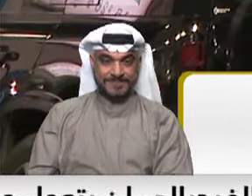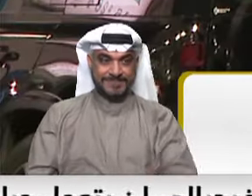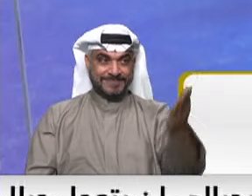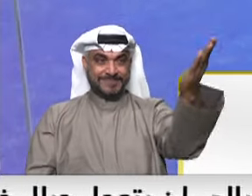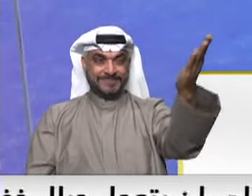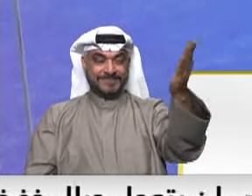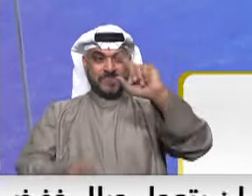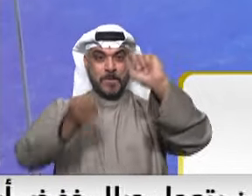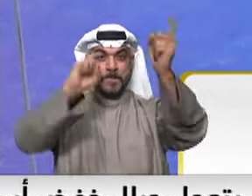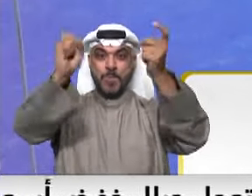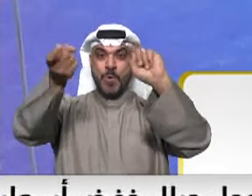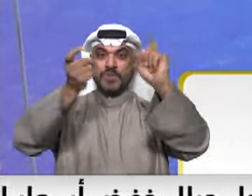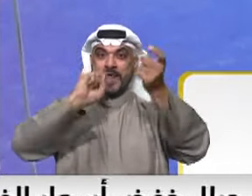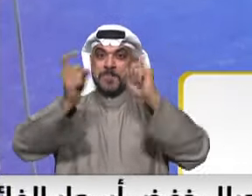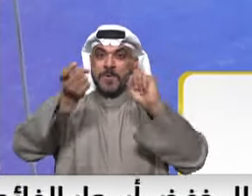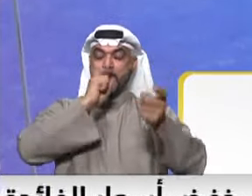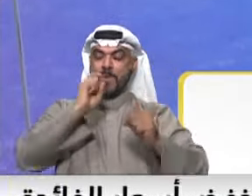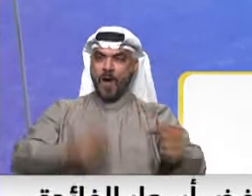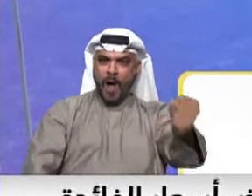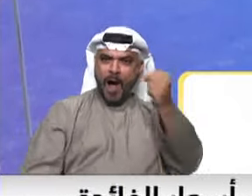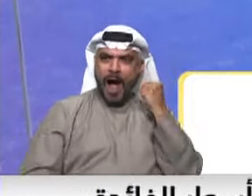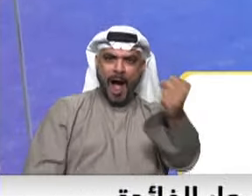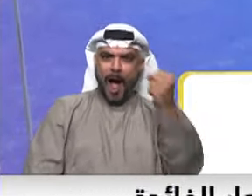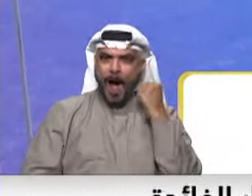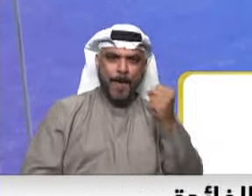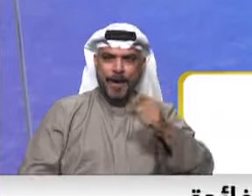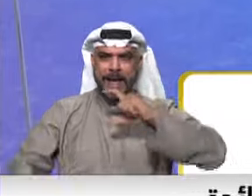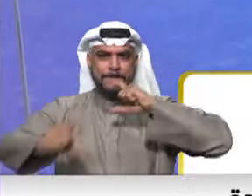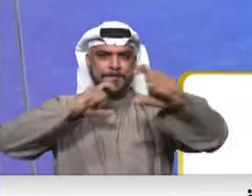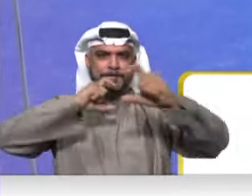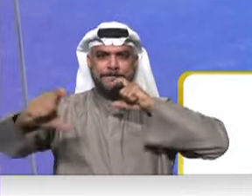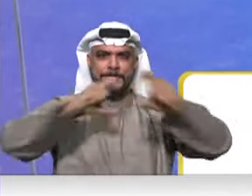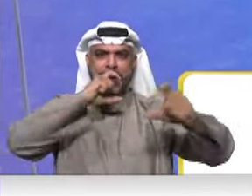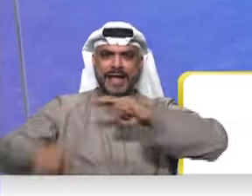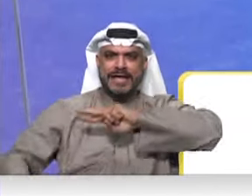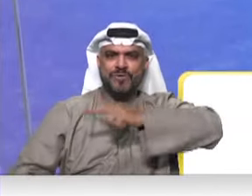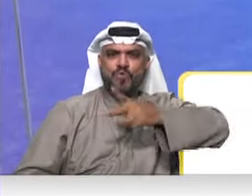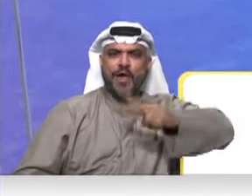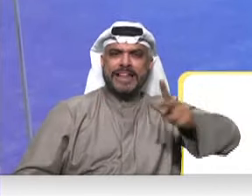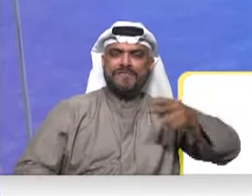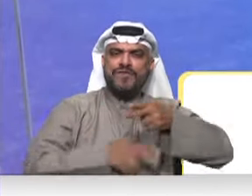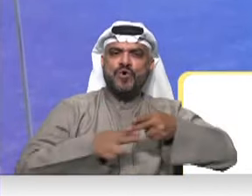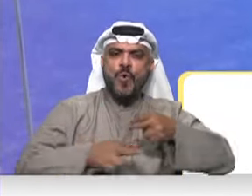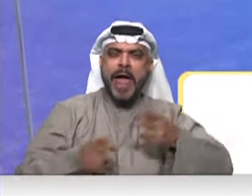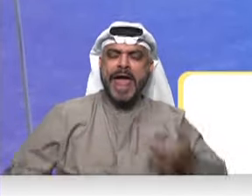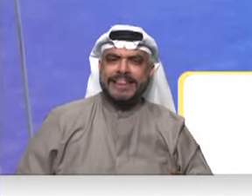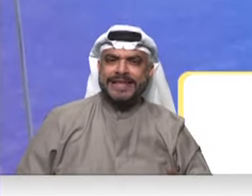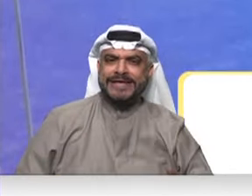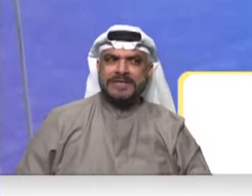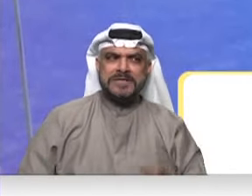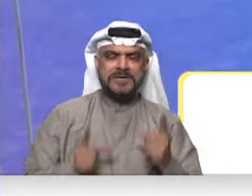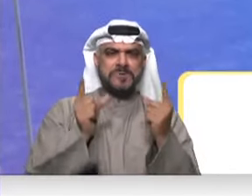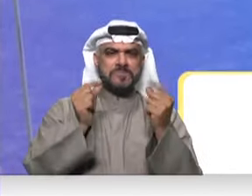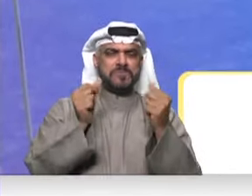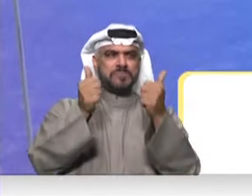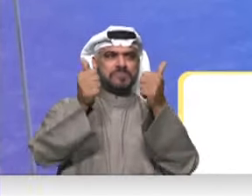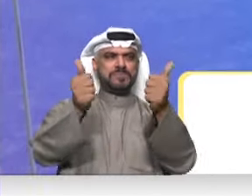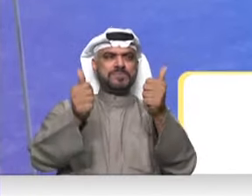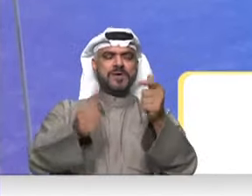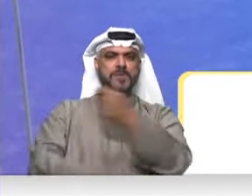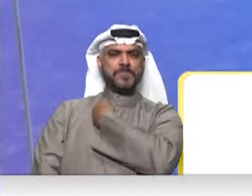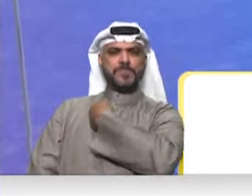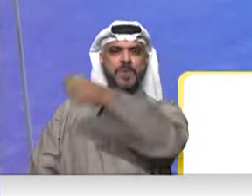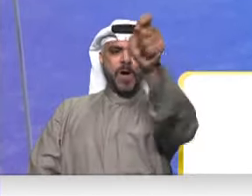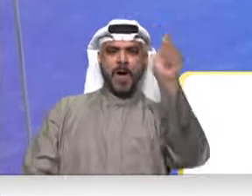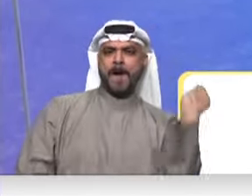بطولة شهدت مستوى فني عالي في لعبة البادل والتي تجمع ما بين التنس والاسكواش في أجواء